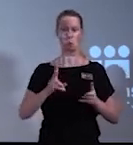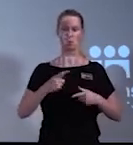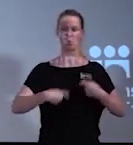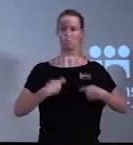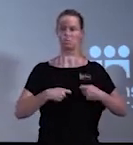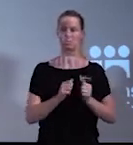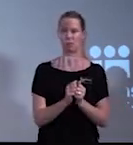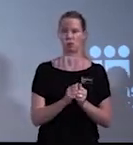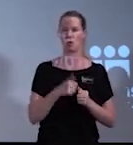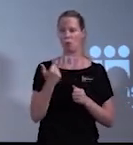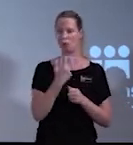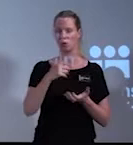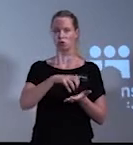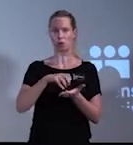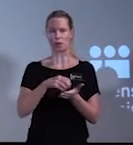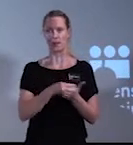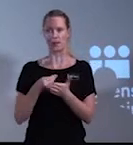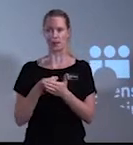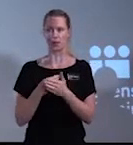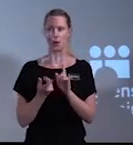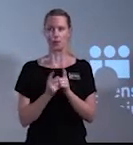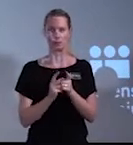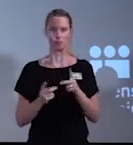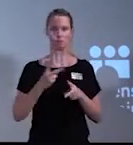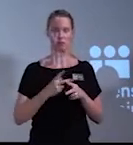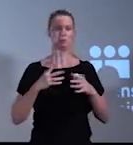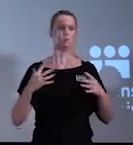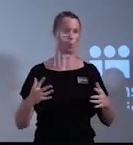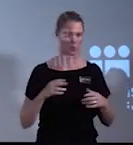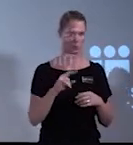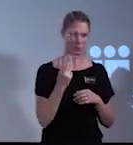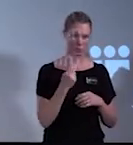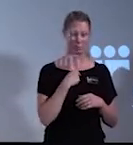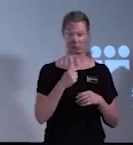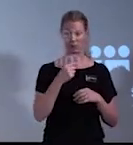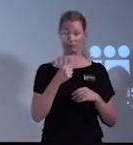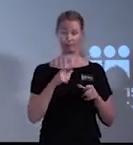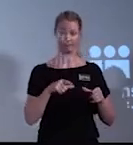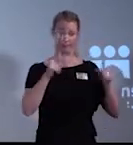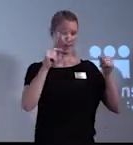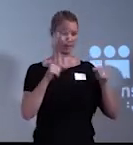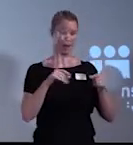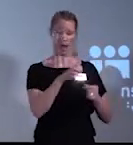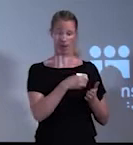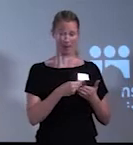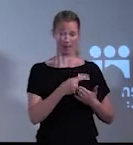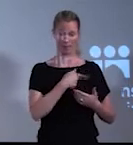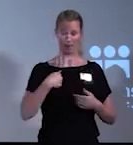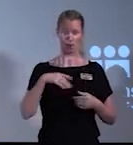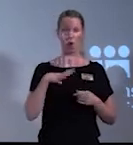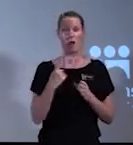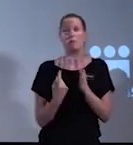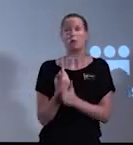Och behovet av de statliga pengarna har ju blivit ännu större. Det ser ju vi att alla pengar vi har är